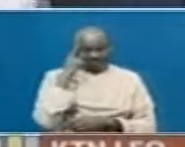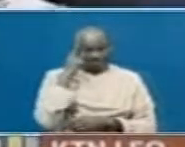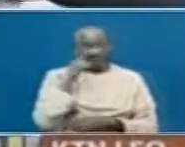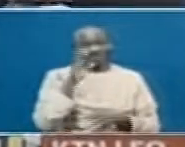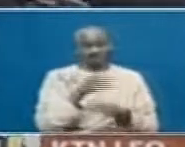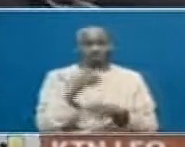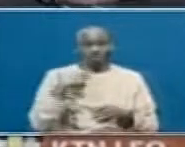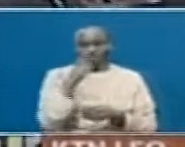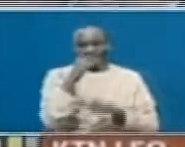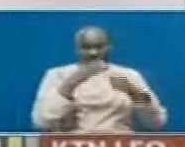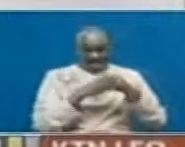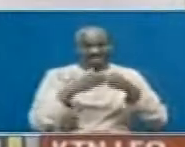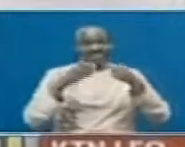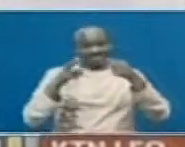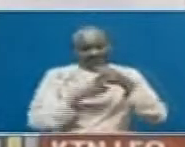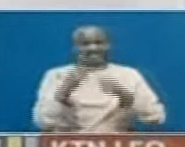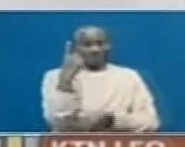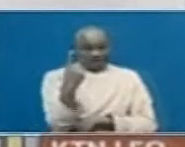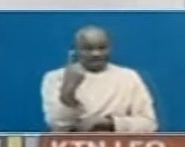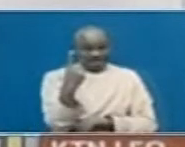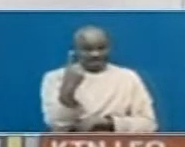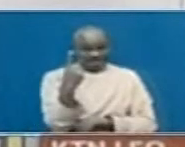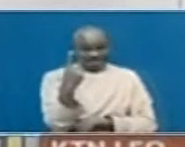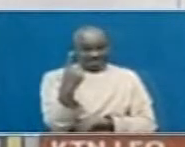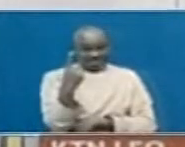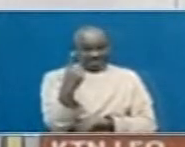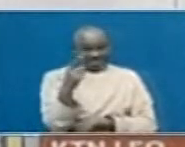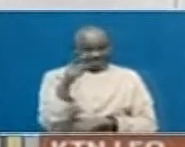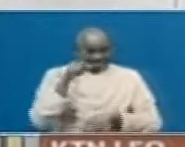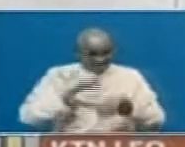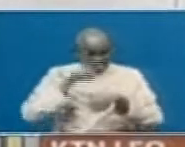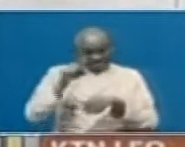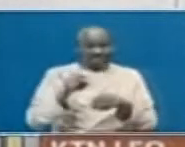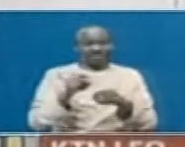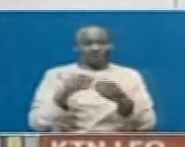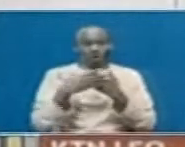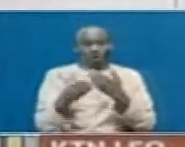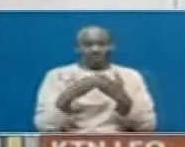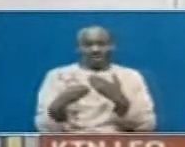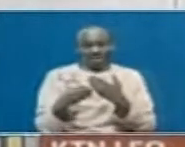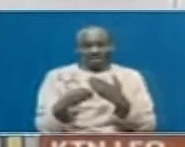niliucheza mwaka 1971 na ukatolewa